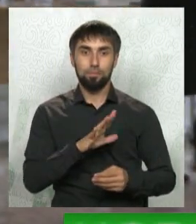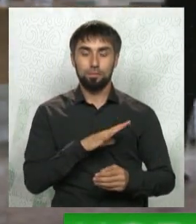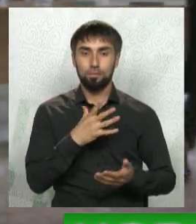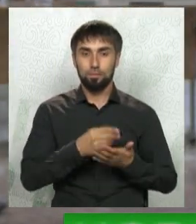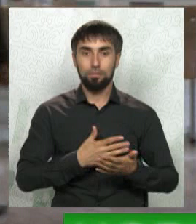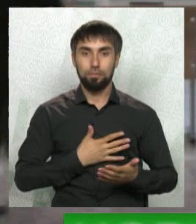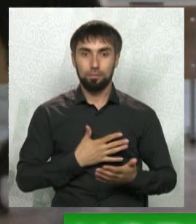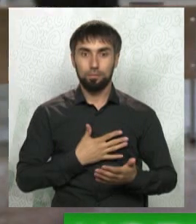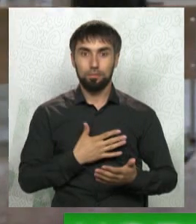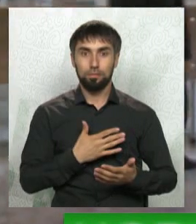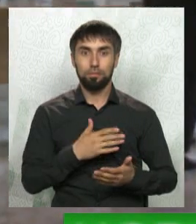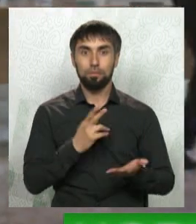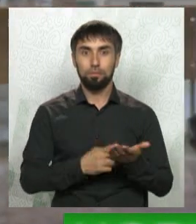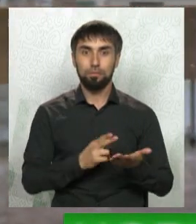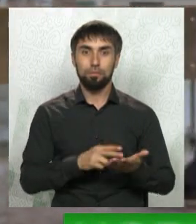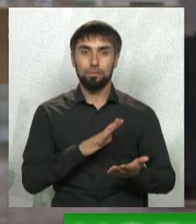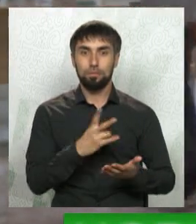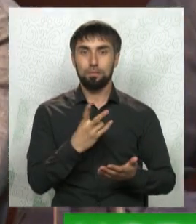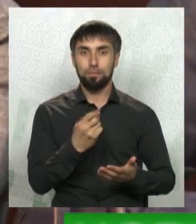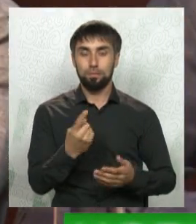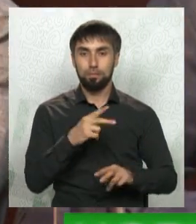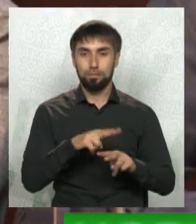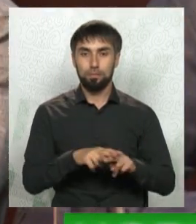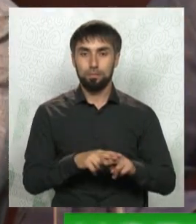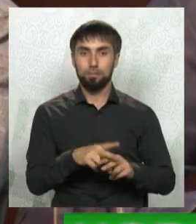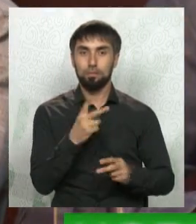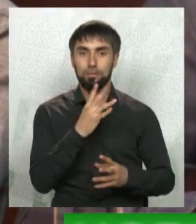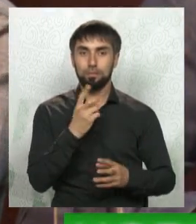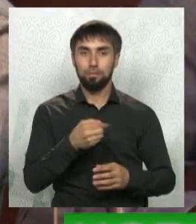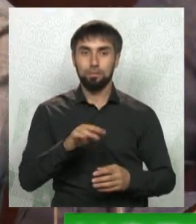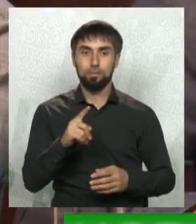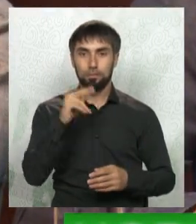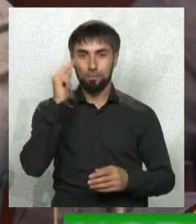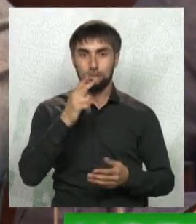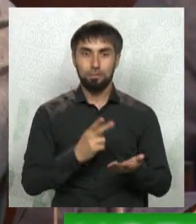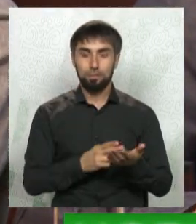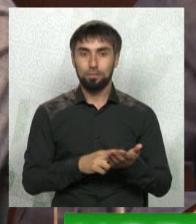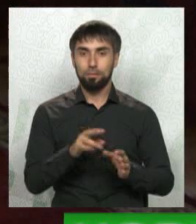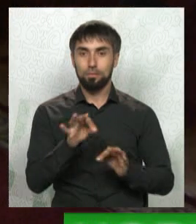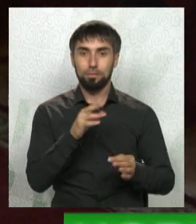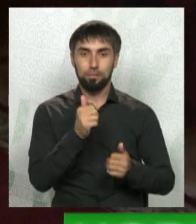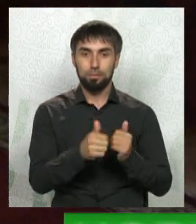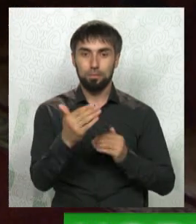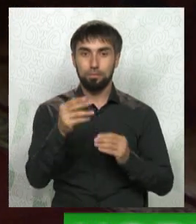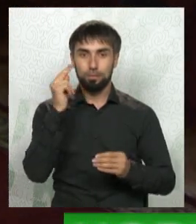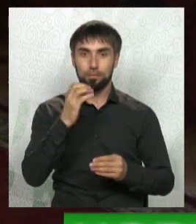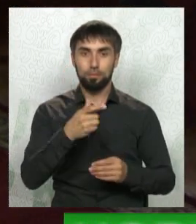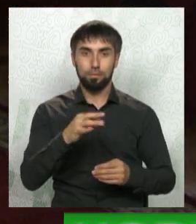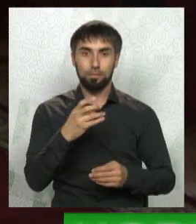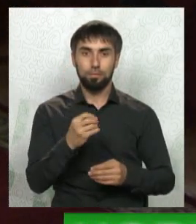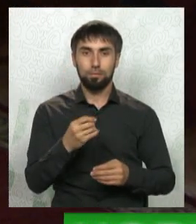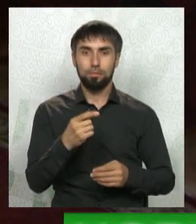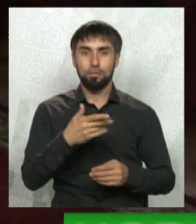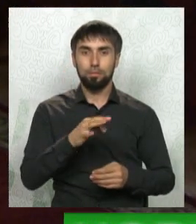нас Коран был на первом месте. Несмотря на то, что обучение Корану, выбор каждого и изучают его не за